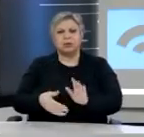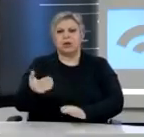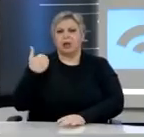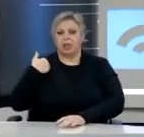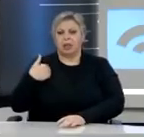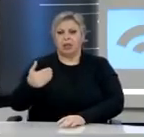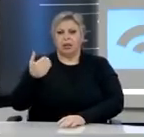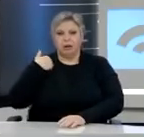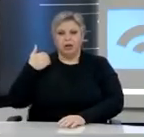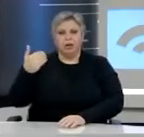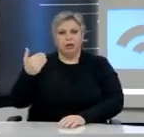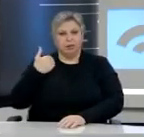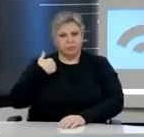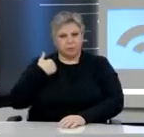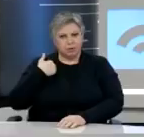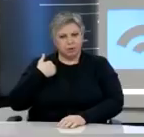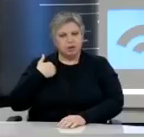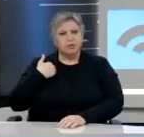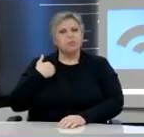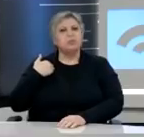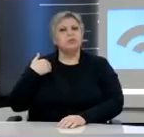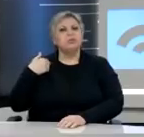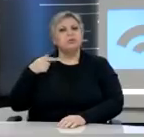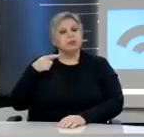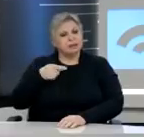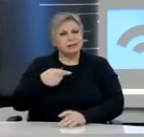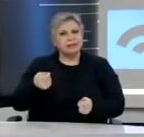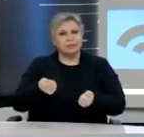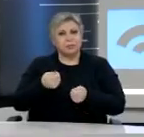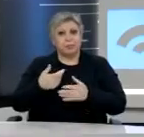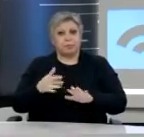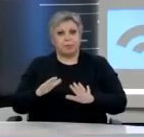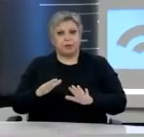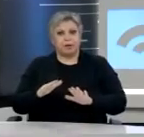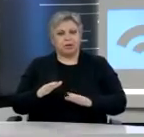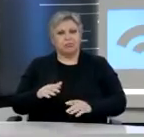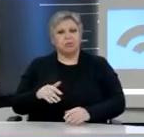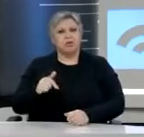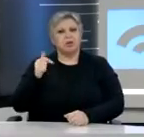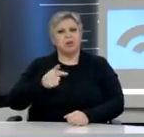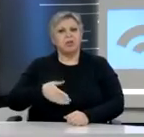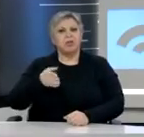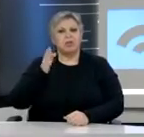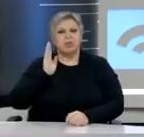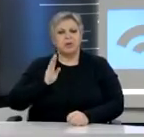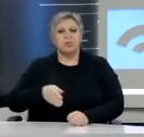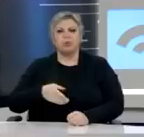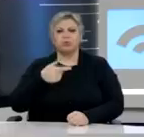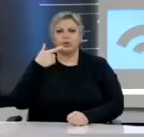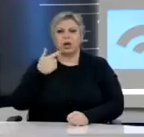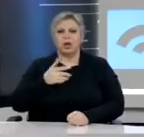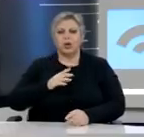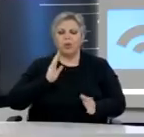διάστημα ήταν μια πρόκληση στην οποία δεν θα τα αποκρινόσασταν, να απευθύνομαι προς την